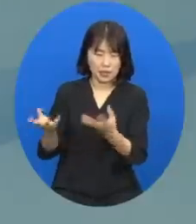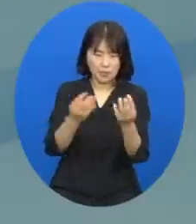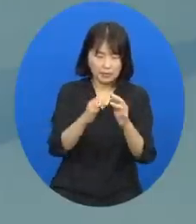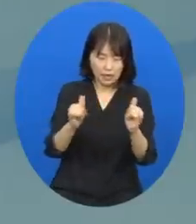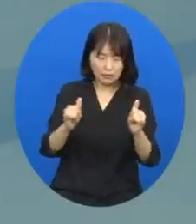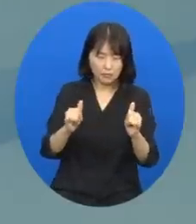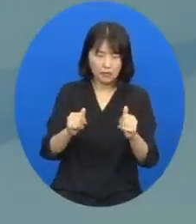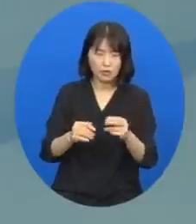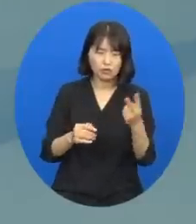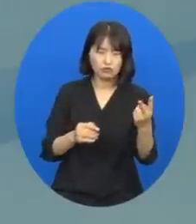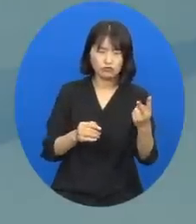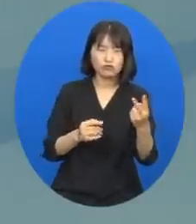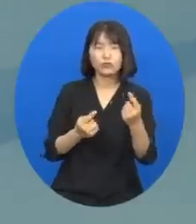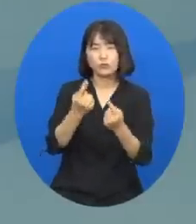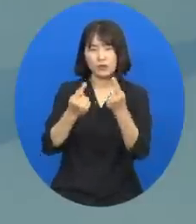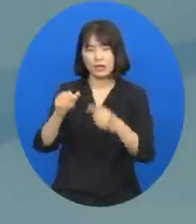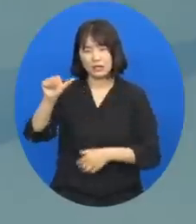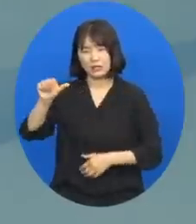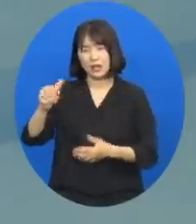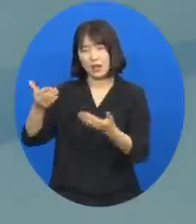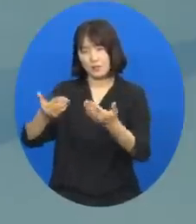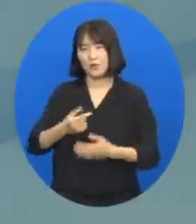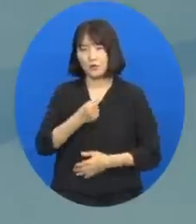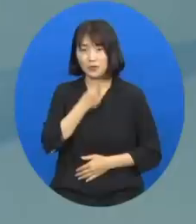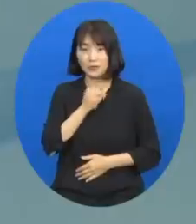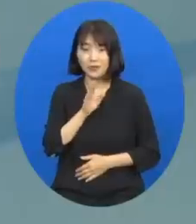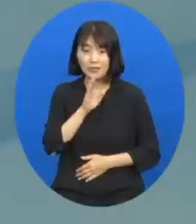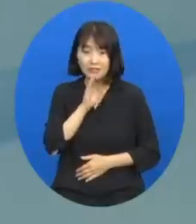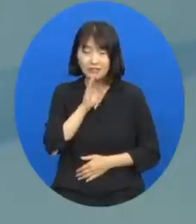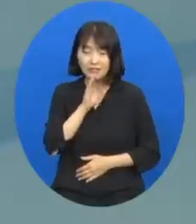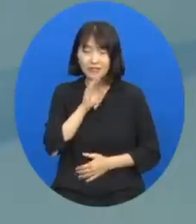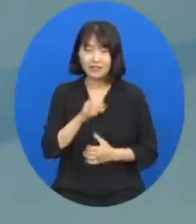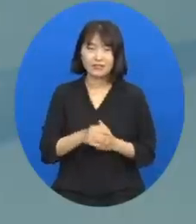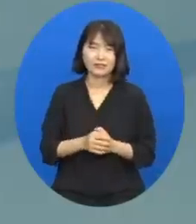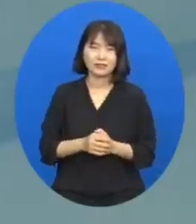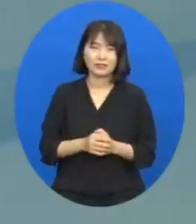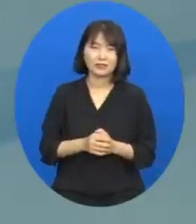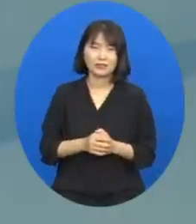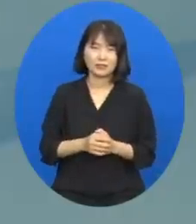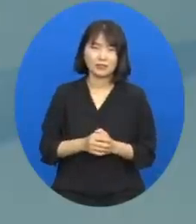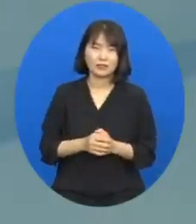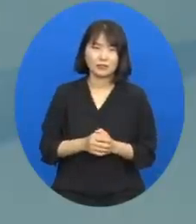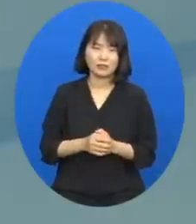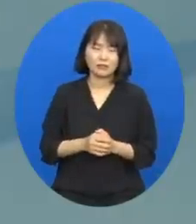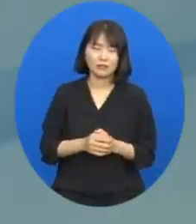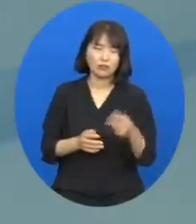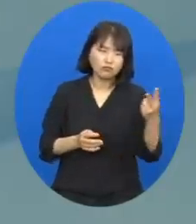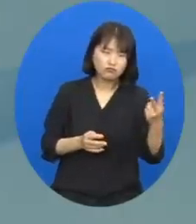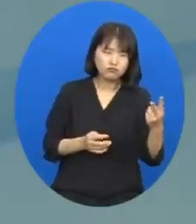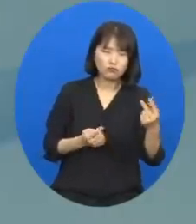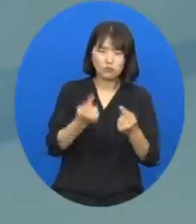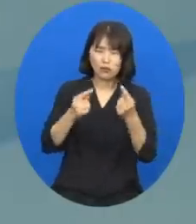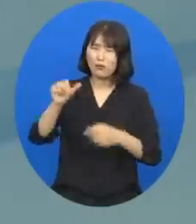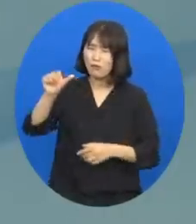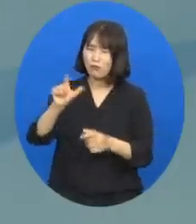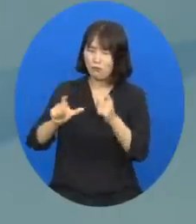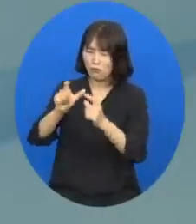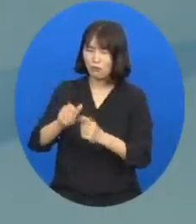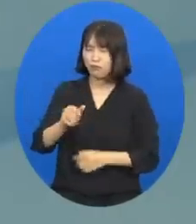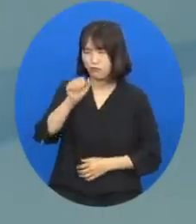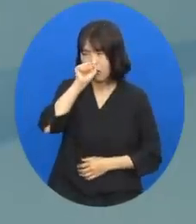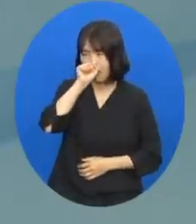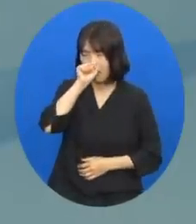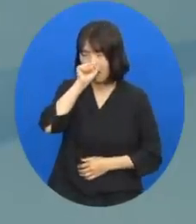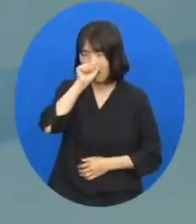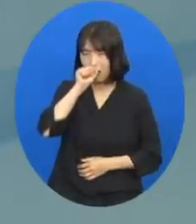싶은 마음이 있었을 까요 저도 그랬습니다 주님 기하기 면 다섯 달란트 좋지 않습니까 나는 마음을